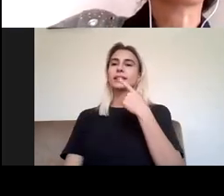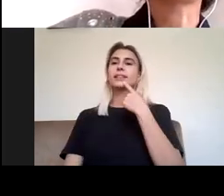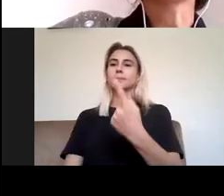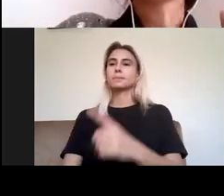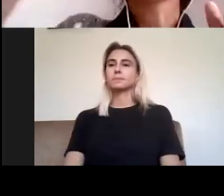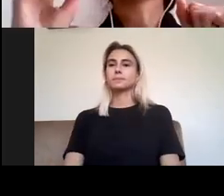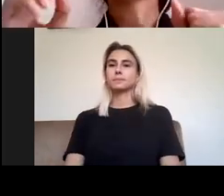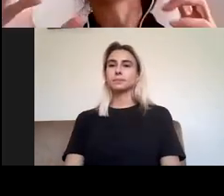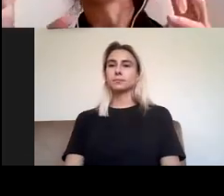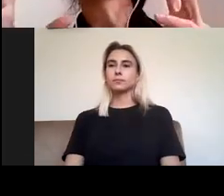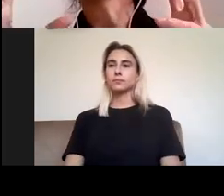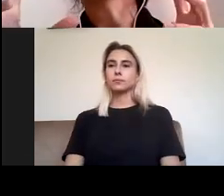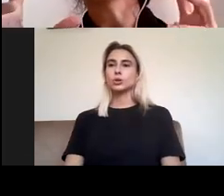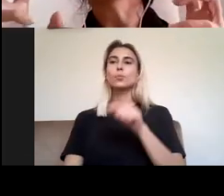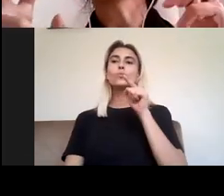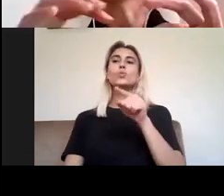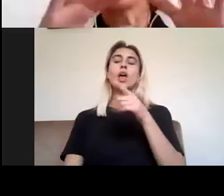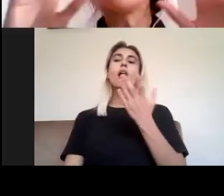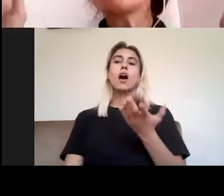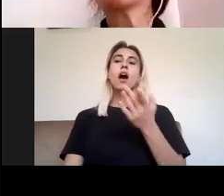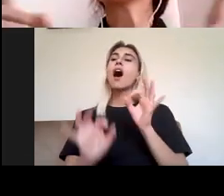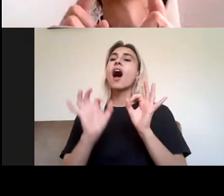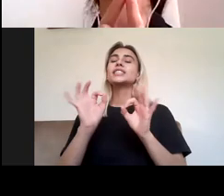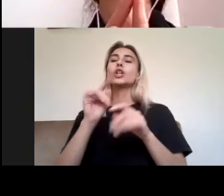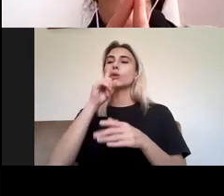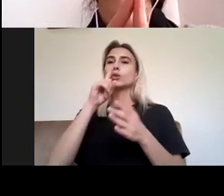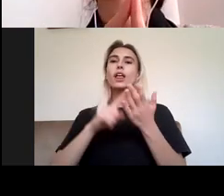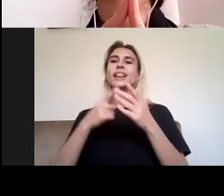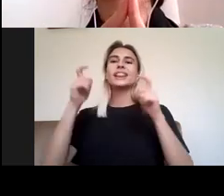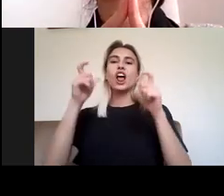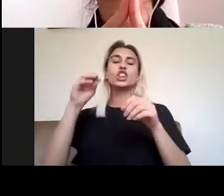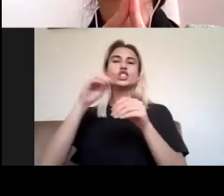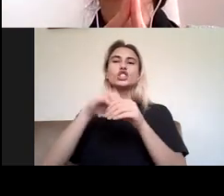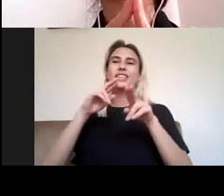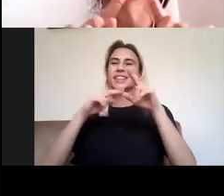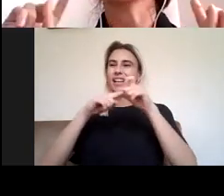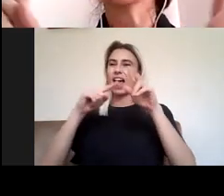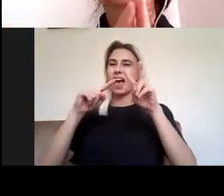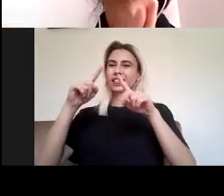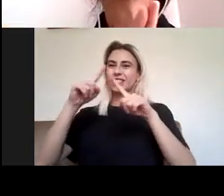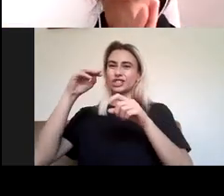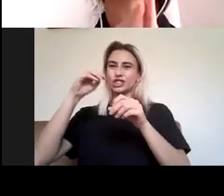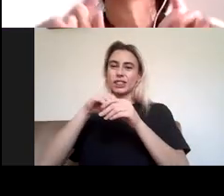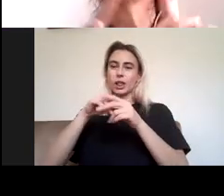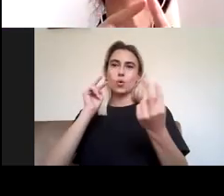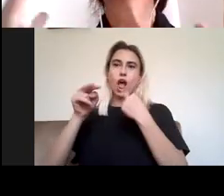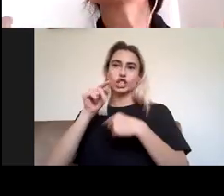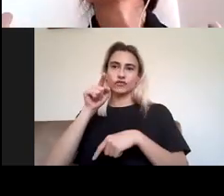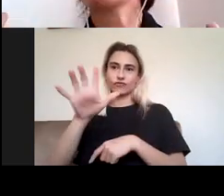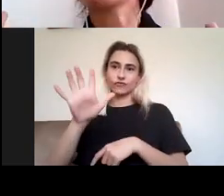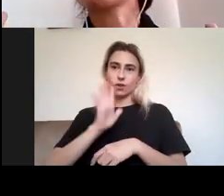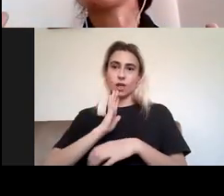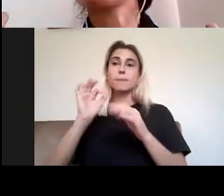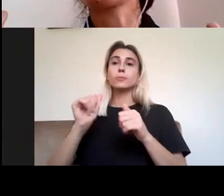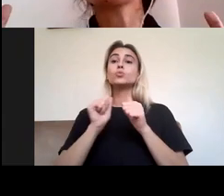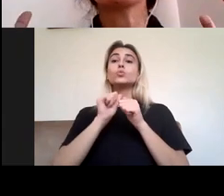kısaca, pardon. Şimdi burada asıl noktamız şu, kentin içerisinde yapmış olduğunuz bir yolculuğunuz var ulaşım kanalında. Bir de uzun